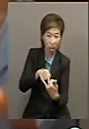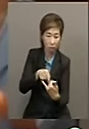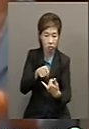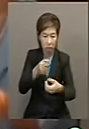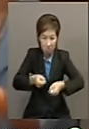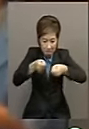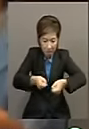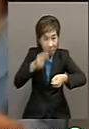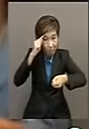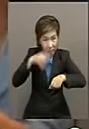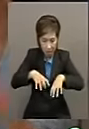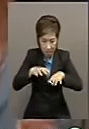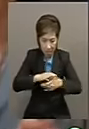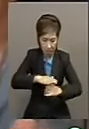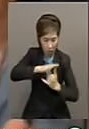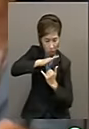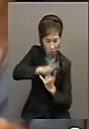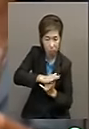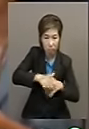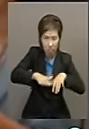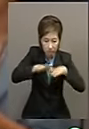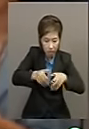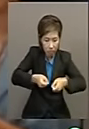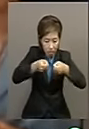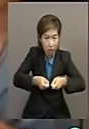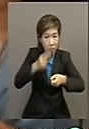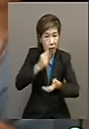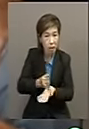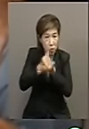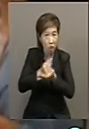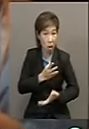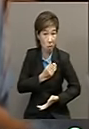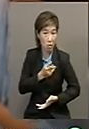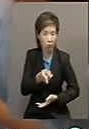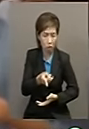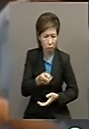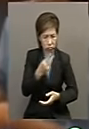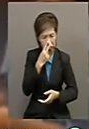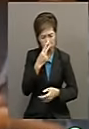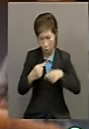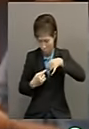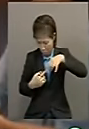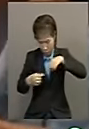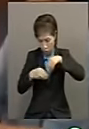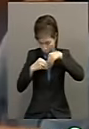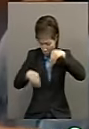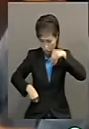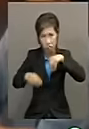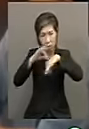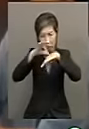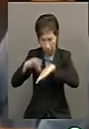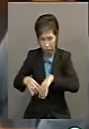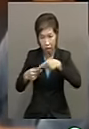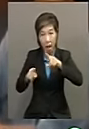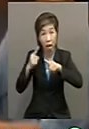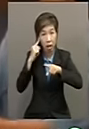แล้วไม่ใช่สาเหตุที่ทำใหเกิดภาวะตับแตกขึ้นมาได ้ เพราะว่าอวัยวะมันอยู่คนละส่วนกันคือปั๊มหัวใจก็คือต้